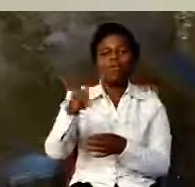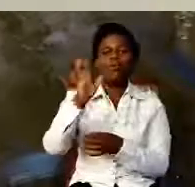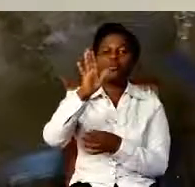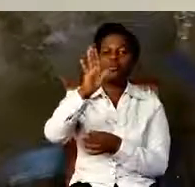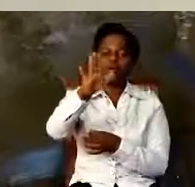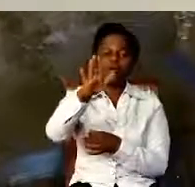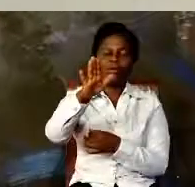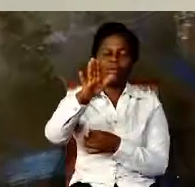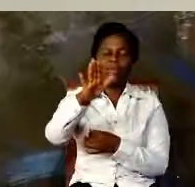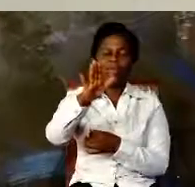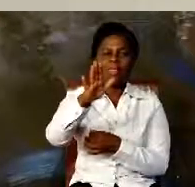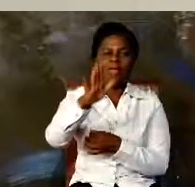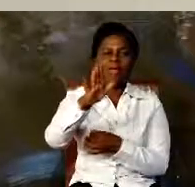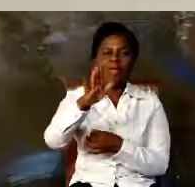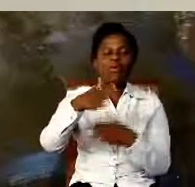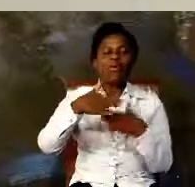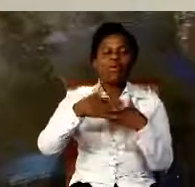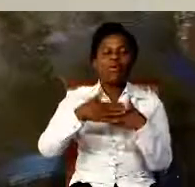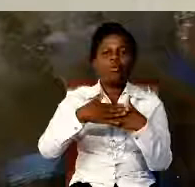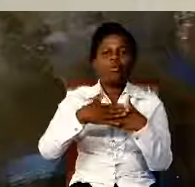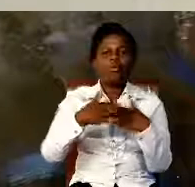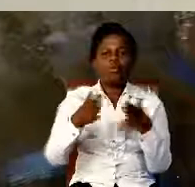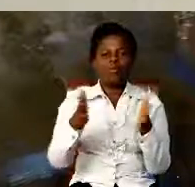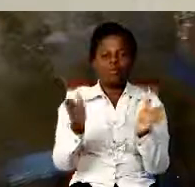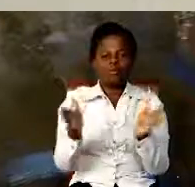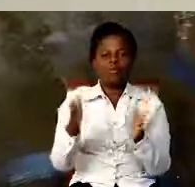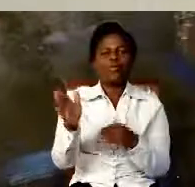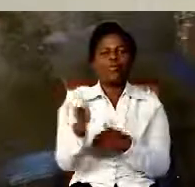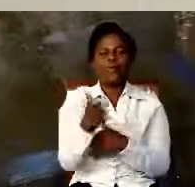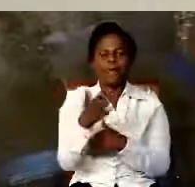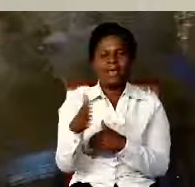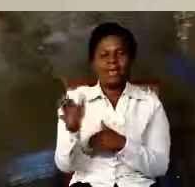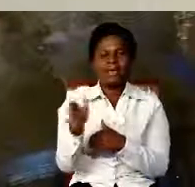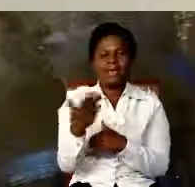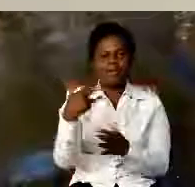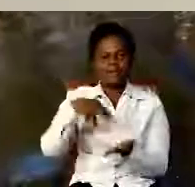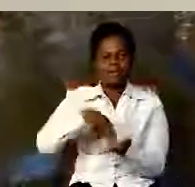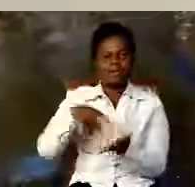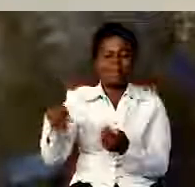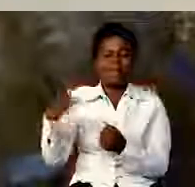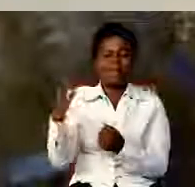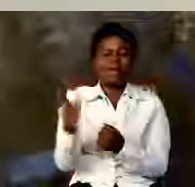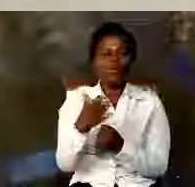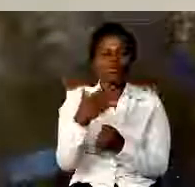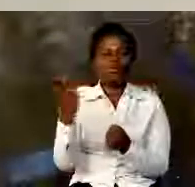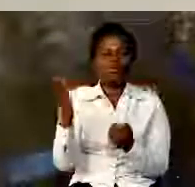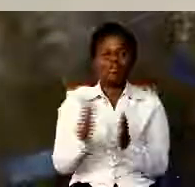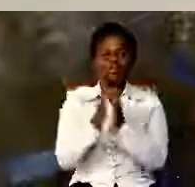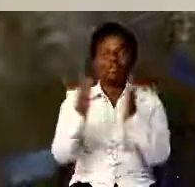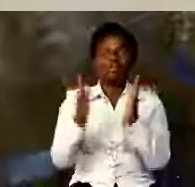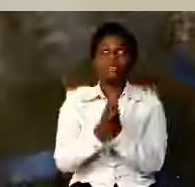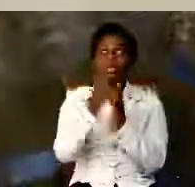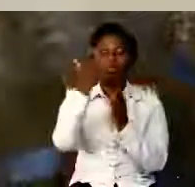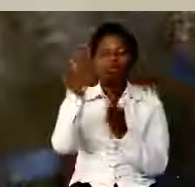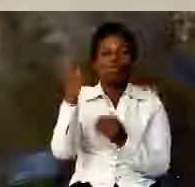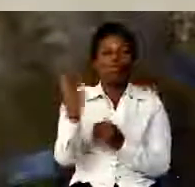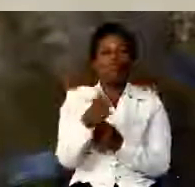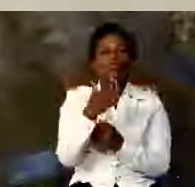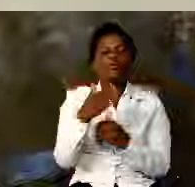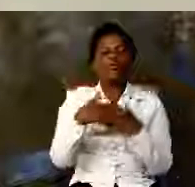kwako, Ufunuo kwaya watakuwa hapa kwa ajili ya kumtukuza Mungu. Ufunuo kwaya